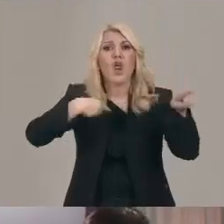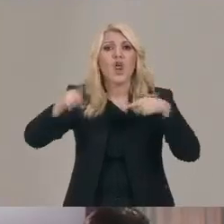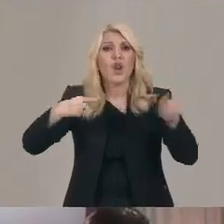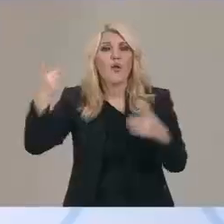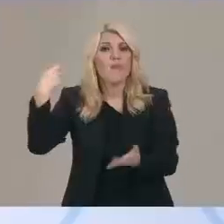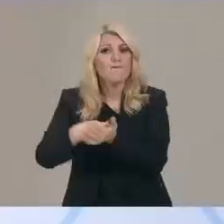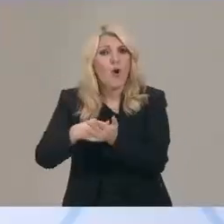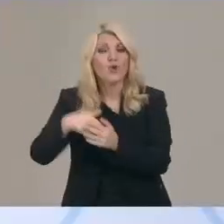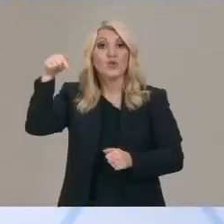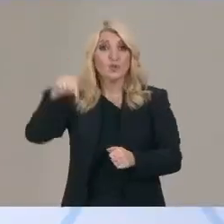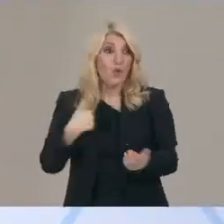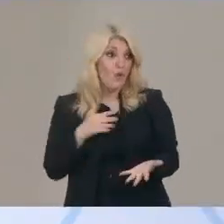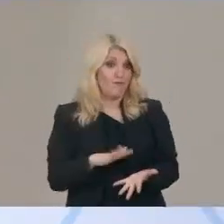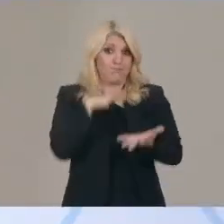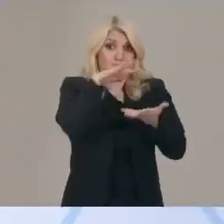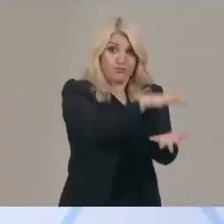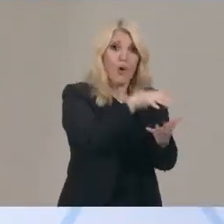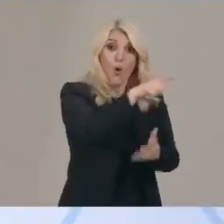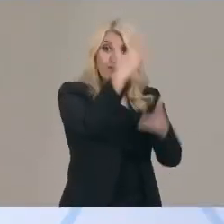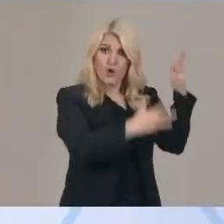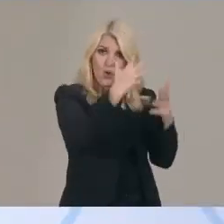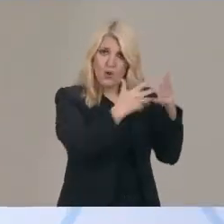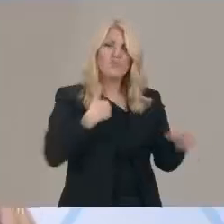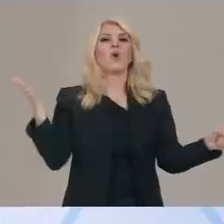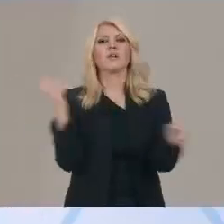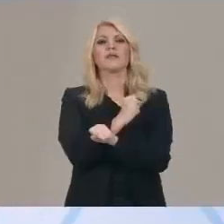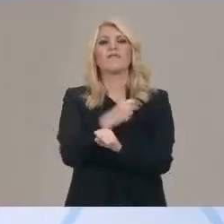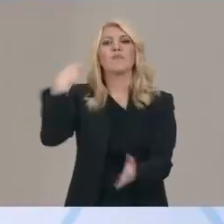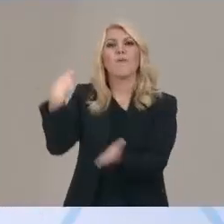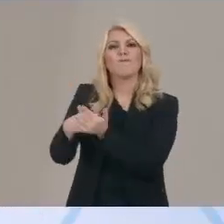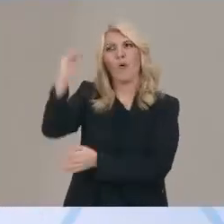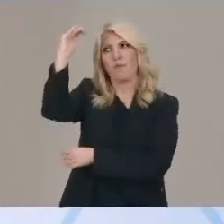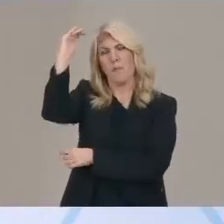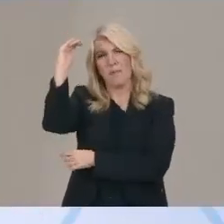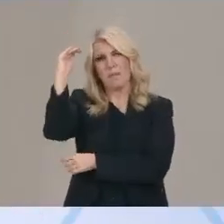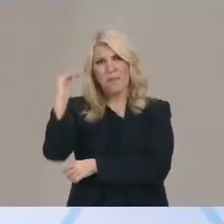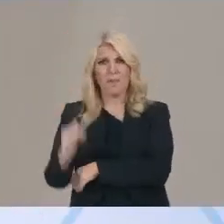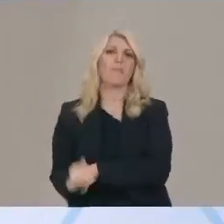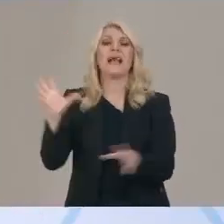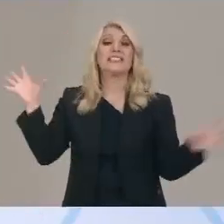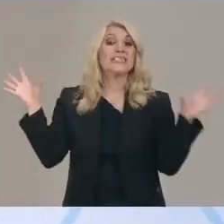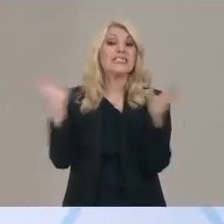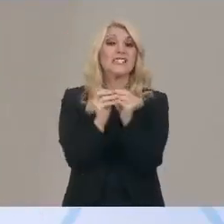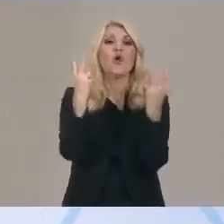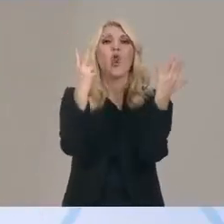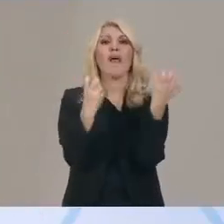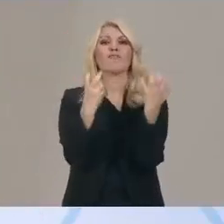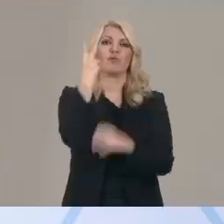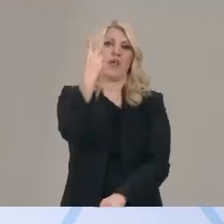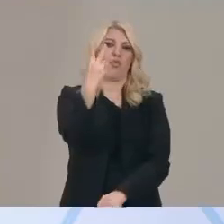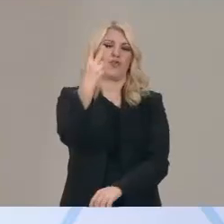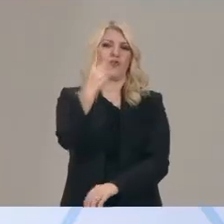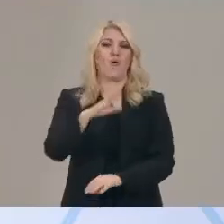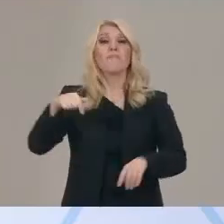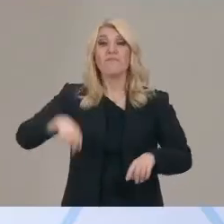μειώνουμε ακόμα 12 φόρους, συνολικά 72 μειώσεις. Η χώρα μας, το